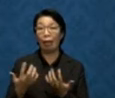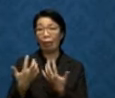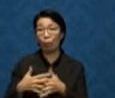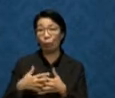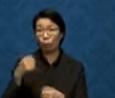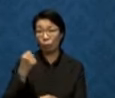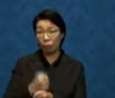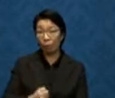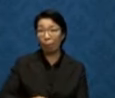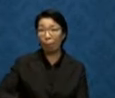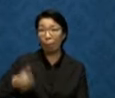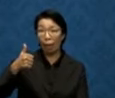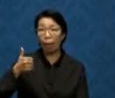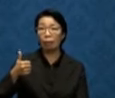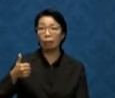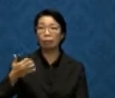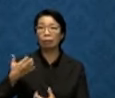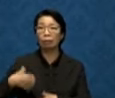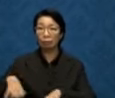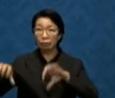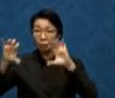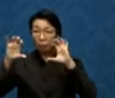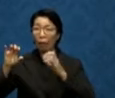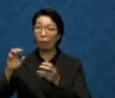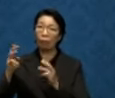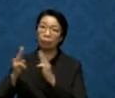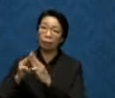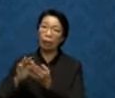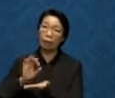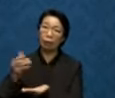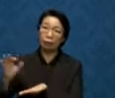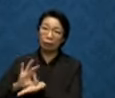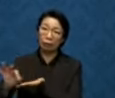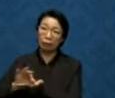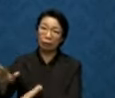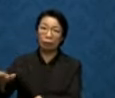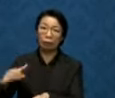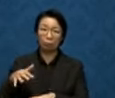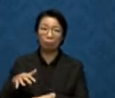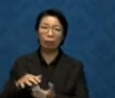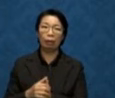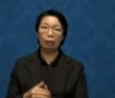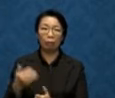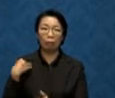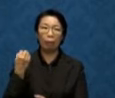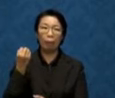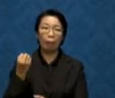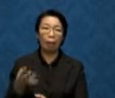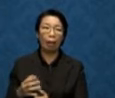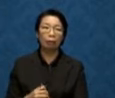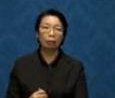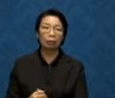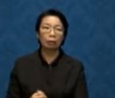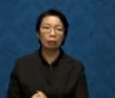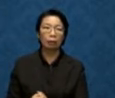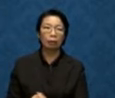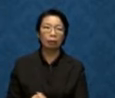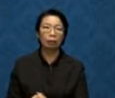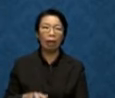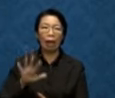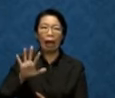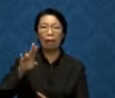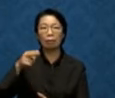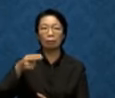ที่รัฐทำสัญญาซื้อมาเนี่ยอยู่ที่ 50,0003,000เมกะวัตสัดส่วนความต่างเนี่ย